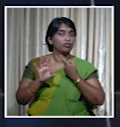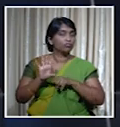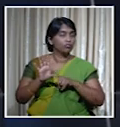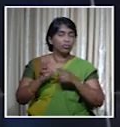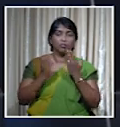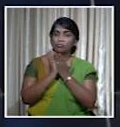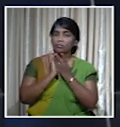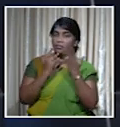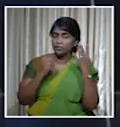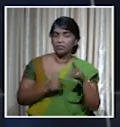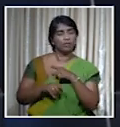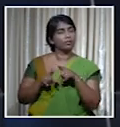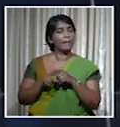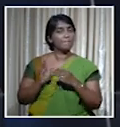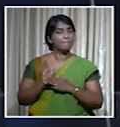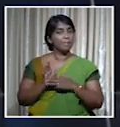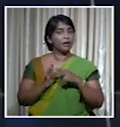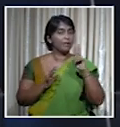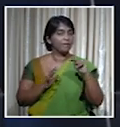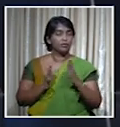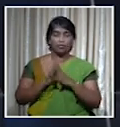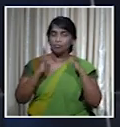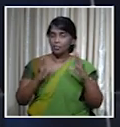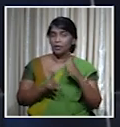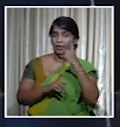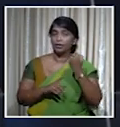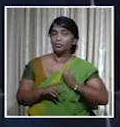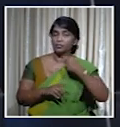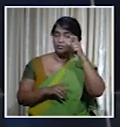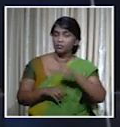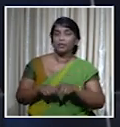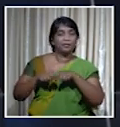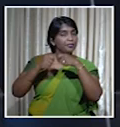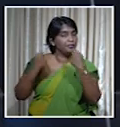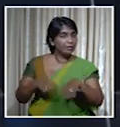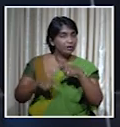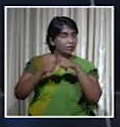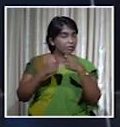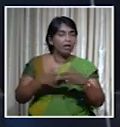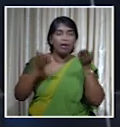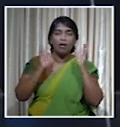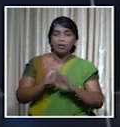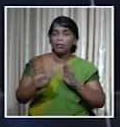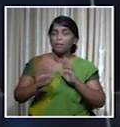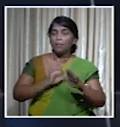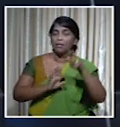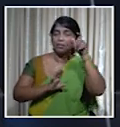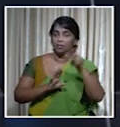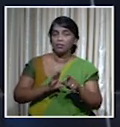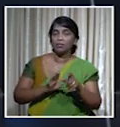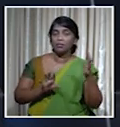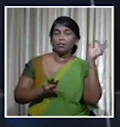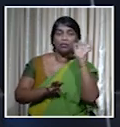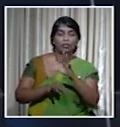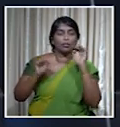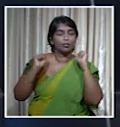අධ්‍යාපනය ලබා දීලා මිලියන 20කට ආසන්න මුදලක් එක් වෛද්‍යවරයෙක් වෙනුවෙන් වියදම් කරලා අවසානයේ පරිපාලන නිලධාරීන් විදිහට වුණු පත්